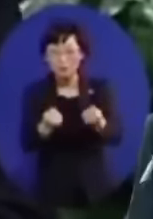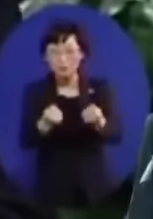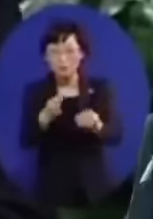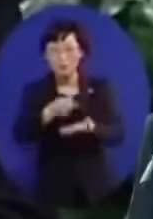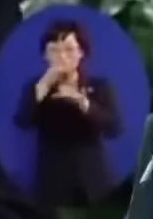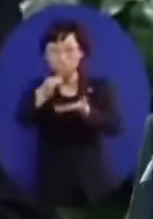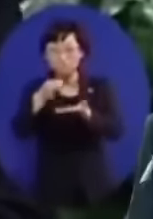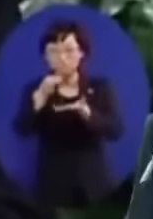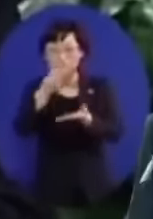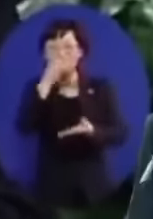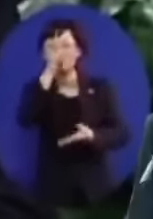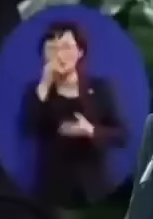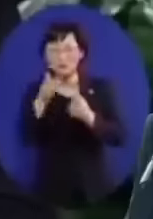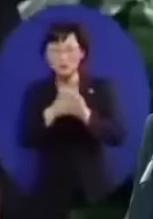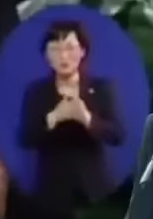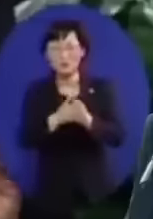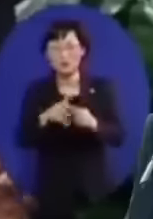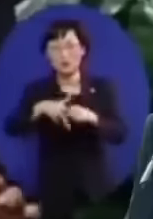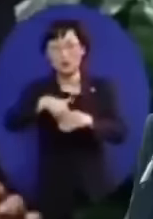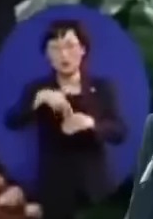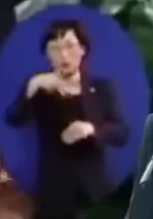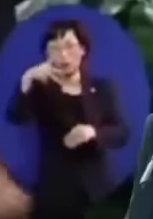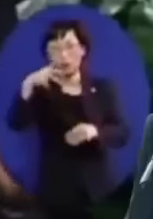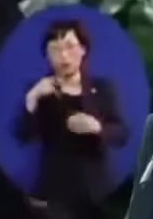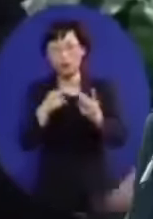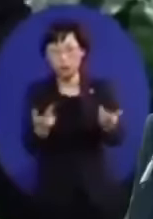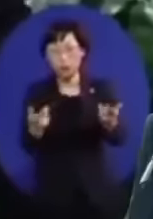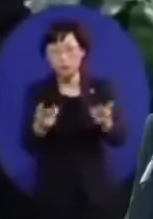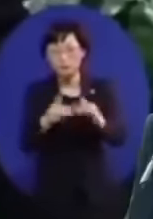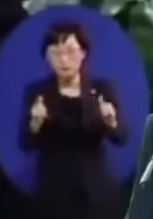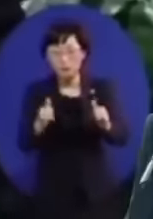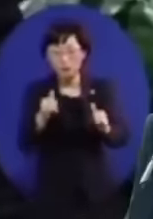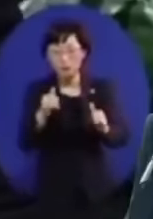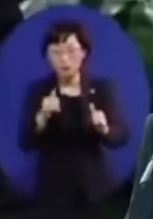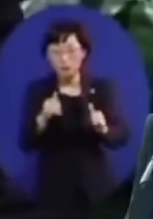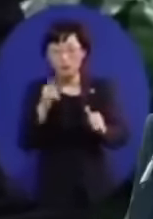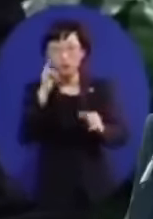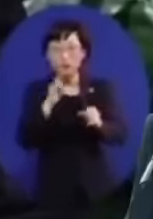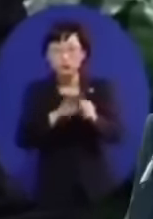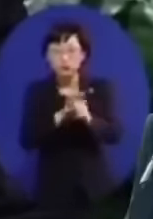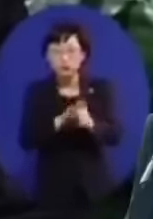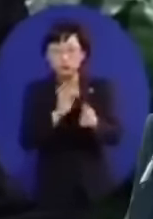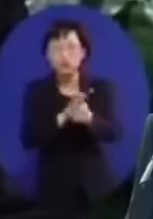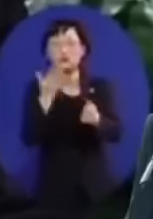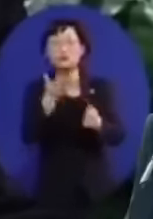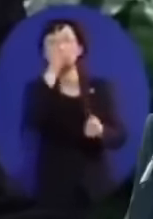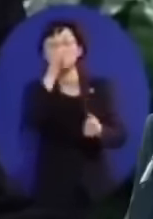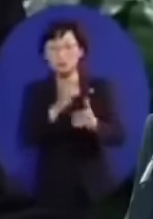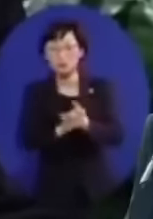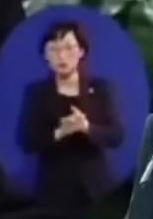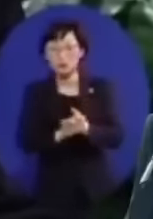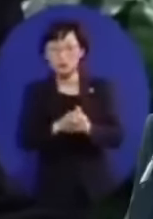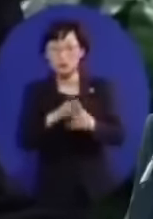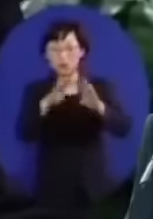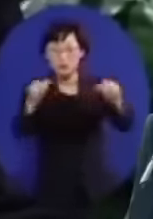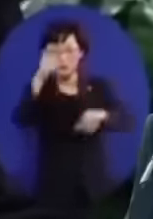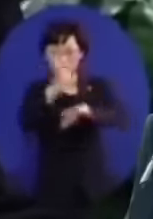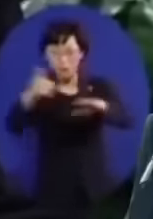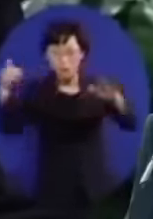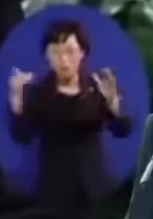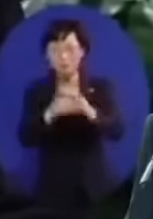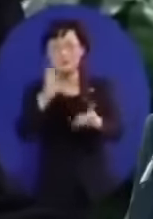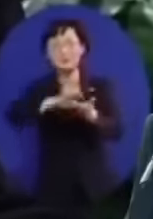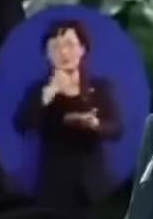것입니다. 헐벗고 굶주리고 가난한 사람을 도와줄 수 있는 것입니다. 저 땅 끝까지 그리스도의 복음을 전할 수 있는